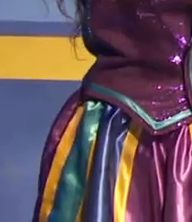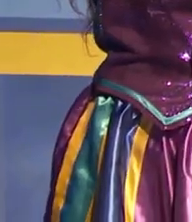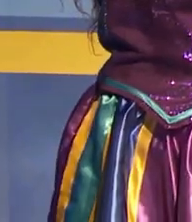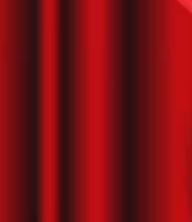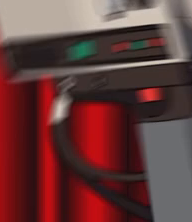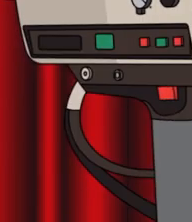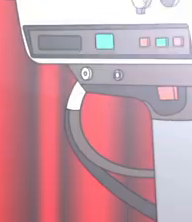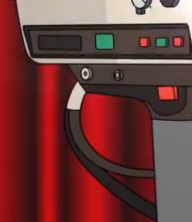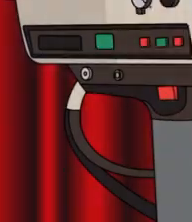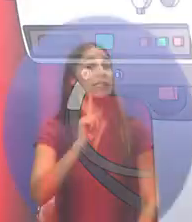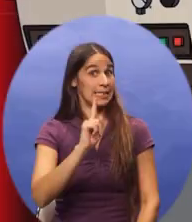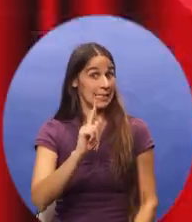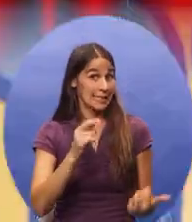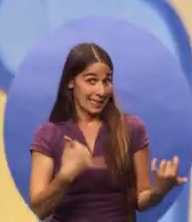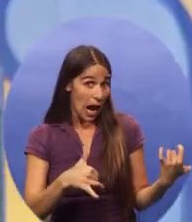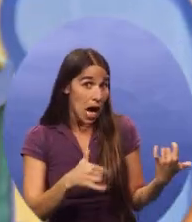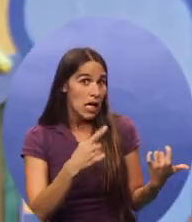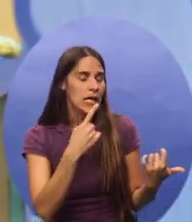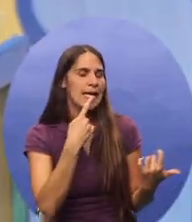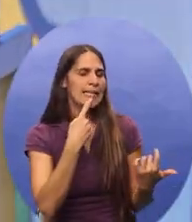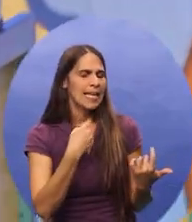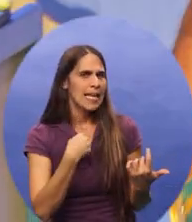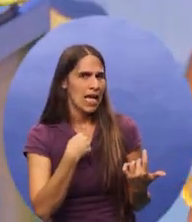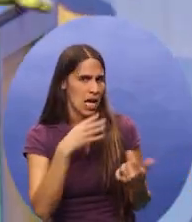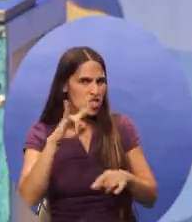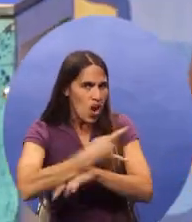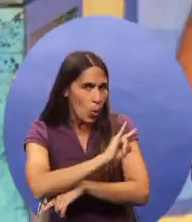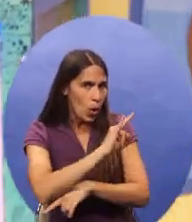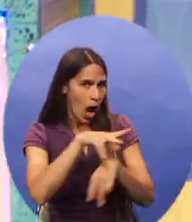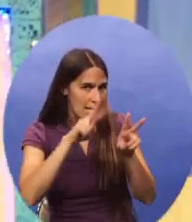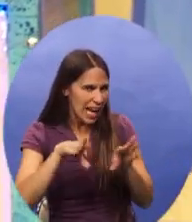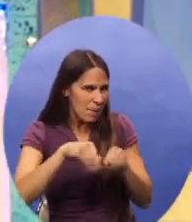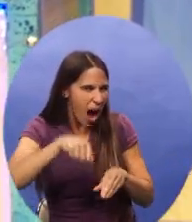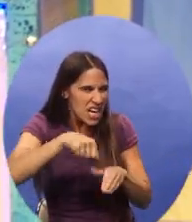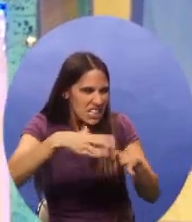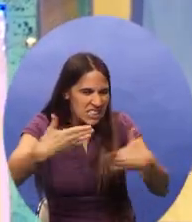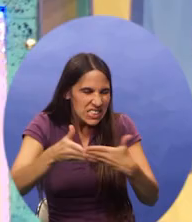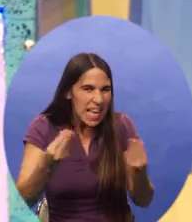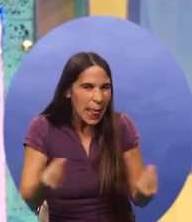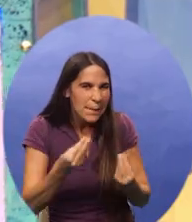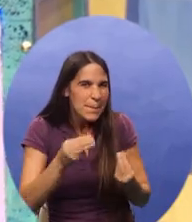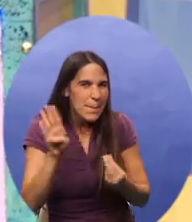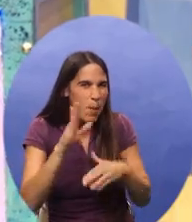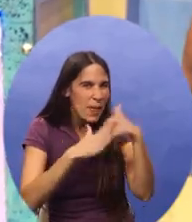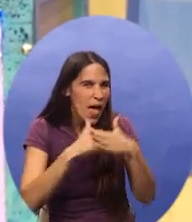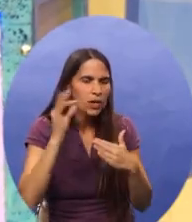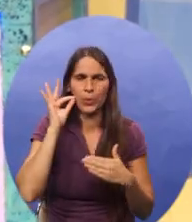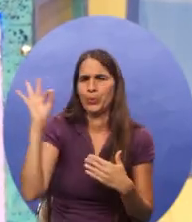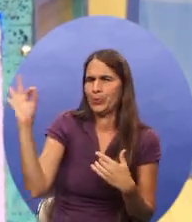חיוך זה טוב. אז גיטרה, תגידי לי, שאול כבר חזר עם ארגז הכלים של בובה